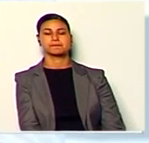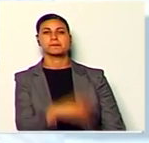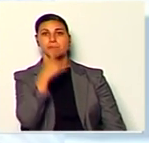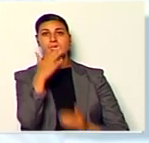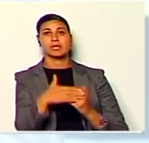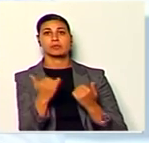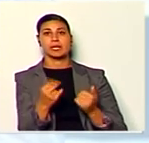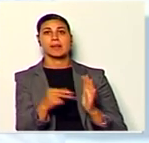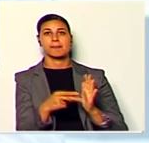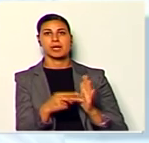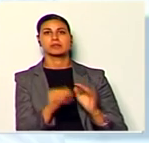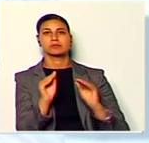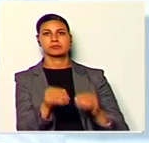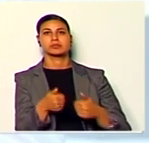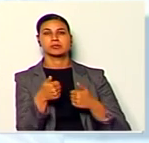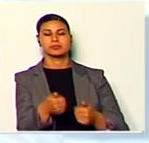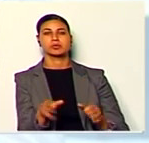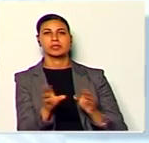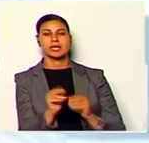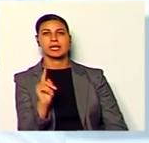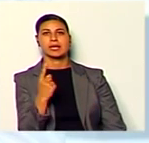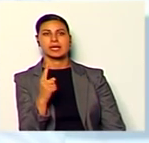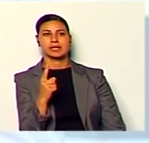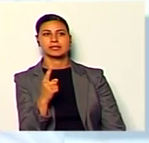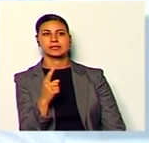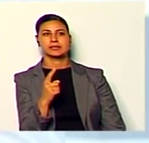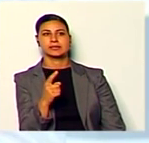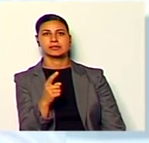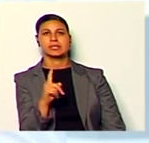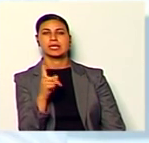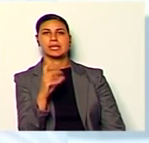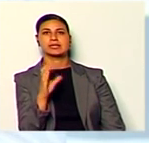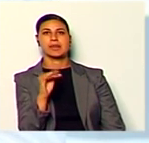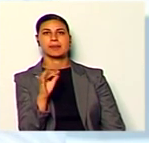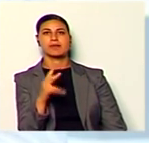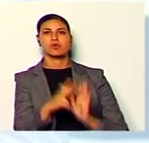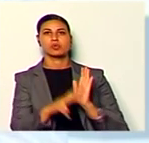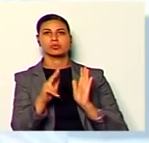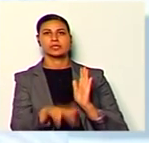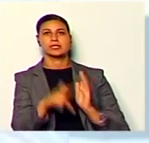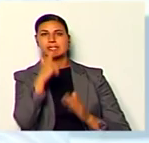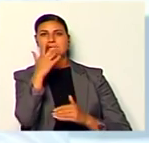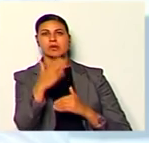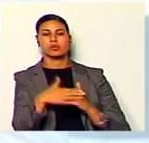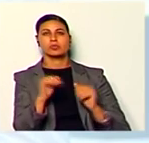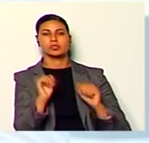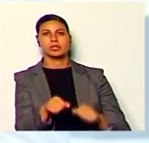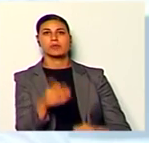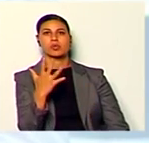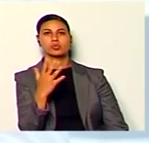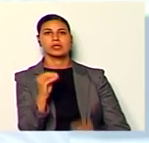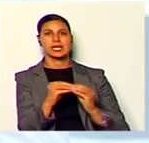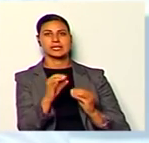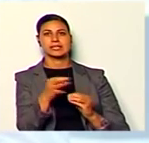დაახლოებით ახლა ფასი დგინდება სუბსიდირებასთან ერთად ლარი საფერავზე და 80 თეთრი დაახლოებით შეიძლება 5-10